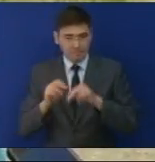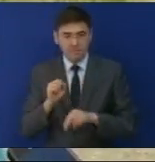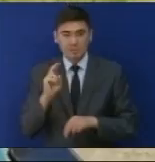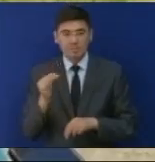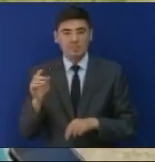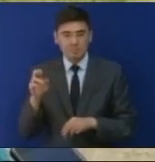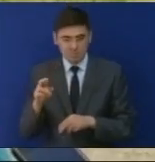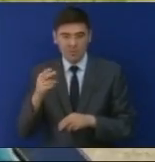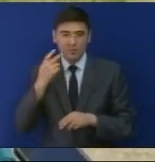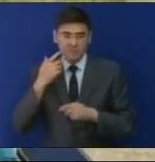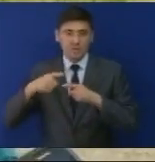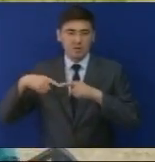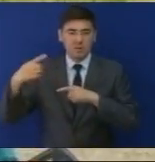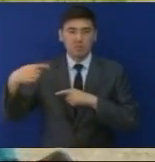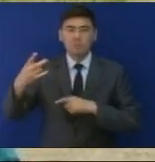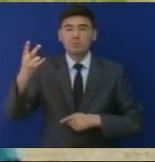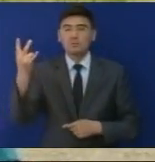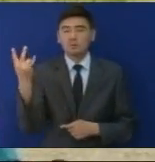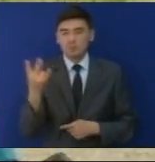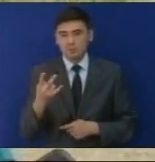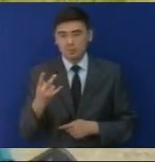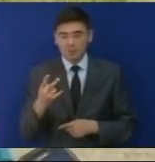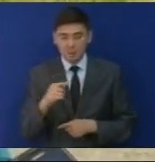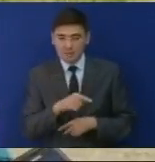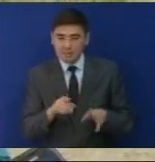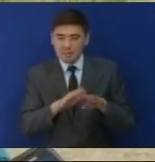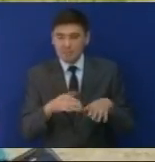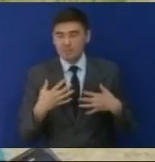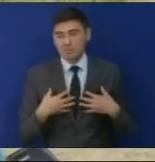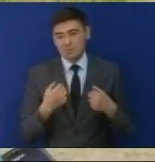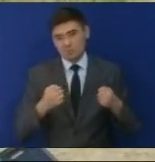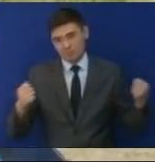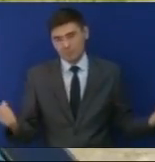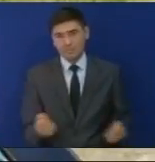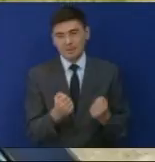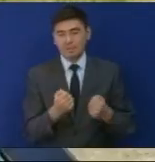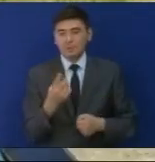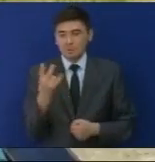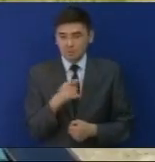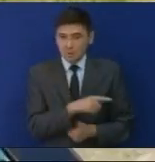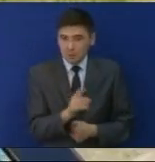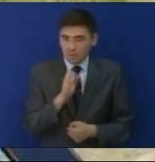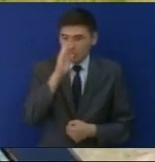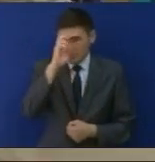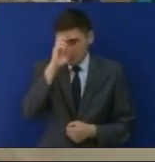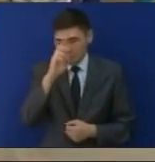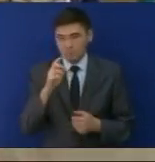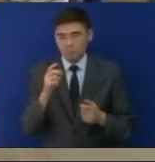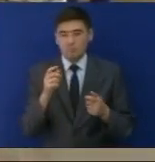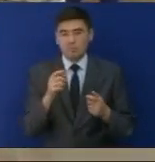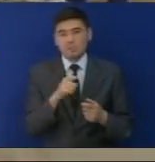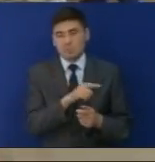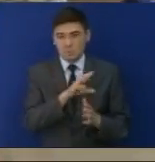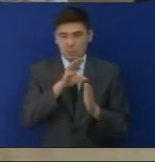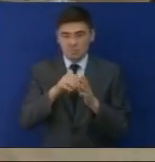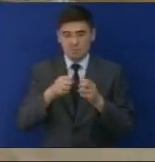надо продолжать. И надо, конечно, здоровье наших детей поддерживать. Это наше будущее нашего государства.